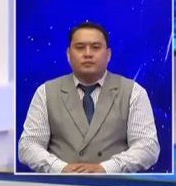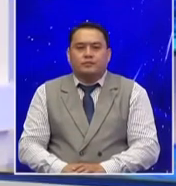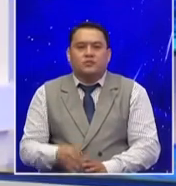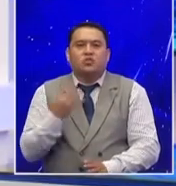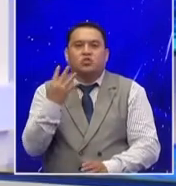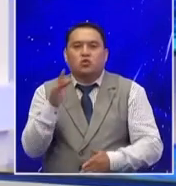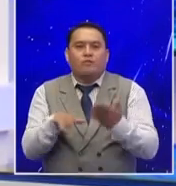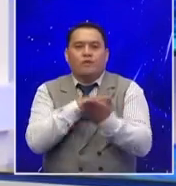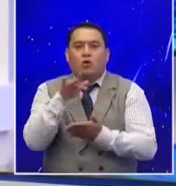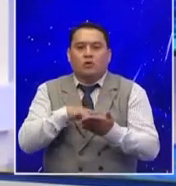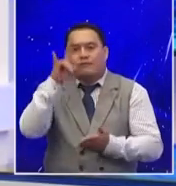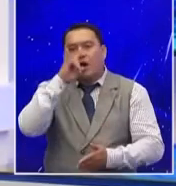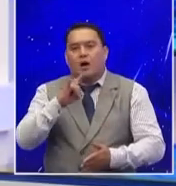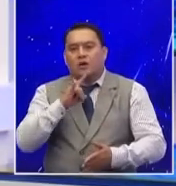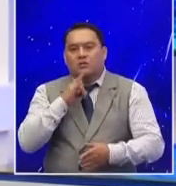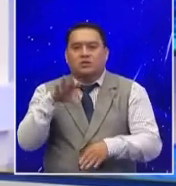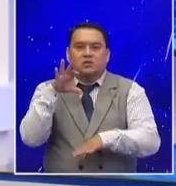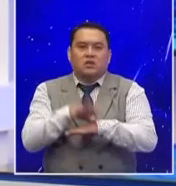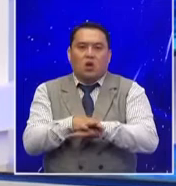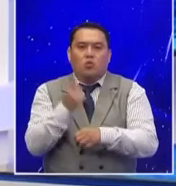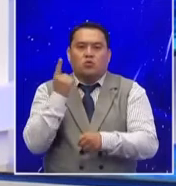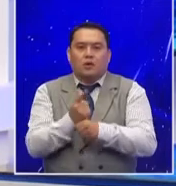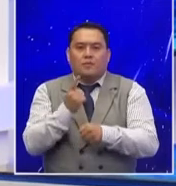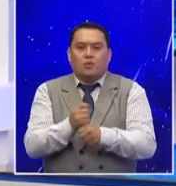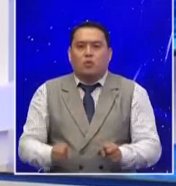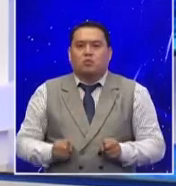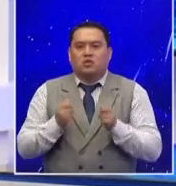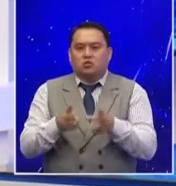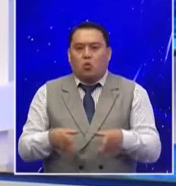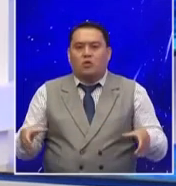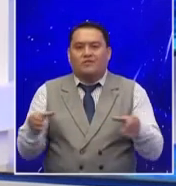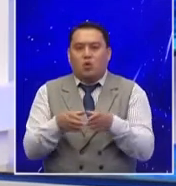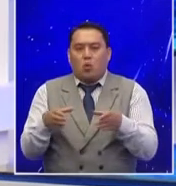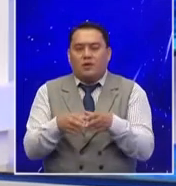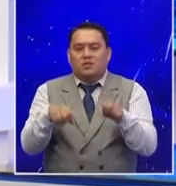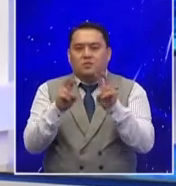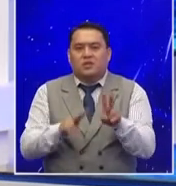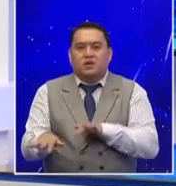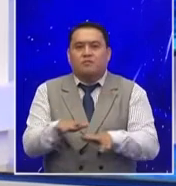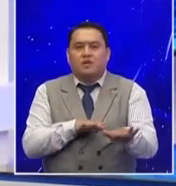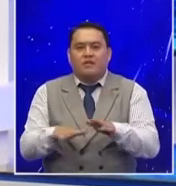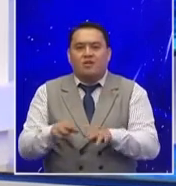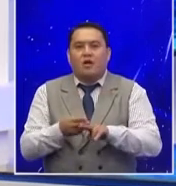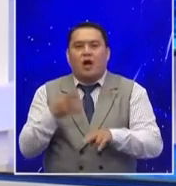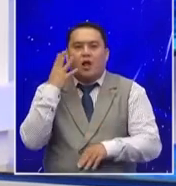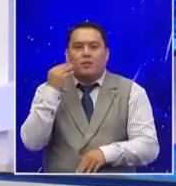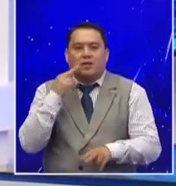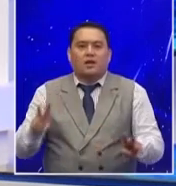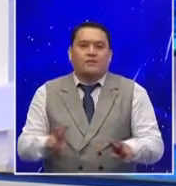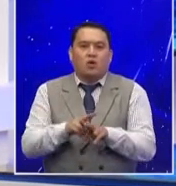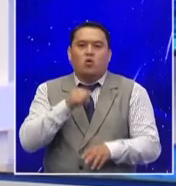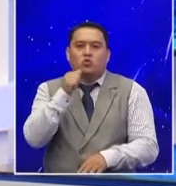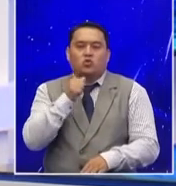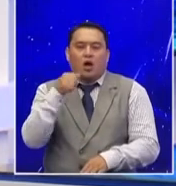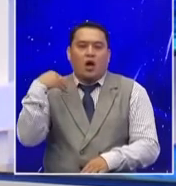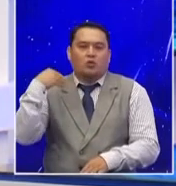В 4 городах Казахстана пресечена деятельность крупных преступных группировок. В рамках спецоперации, проведенной в Нур-Султане, Алматы, Костанай и